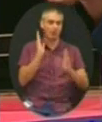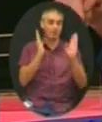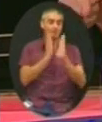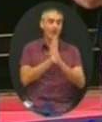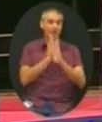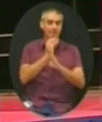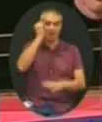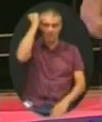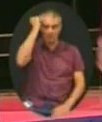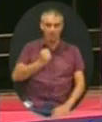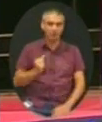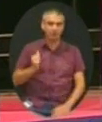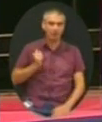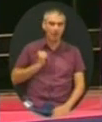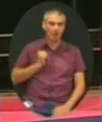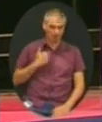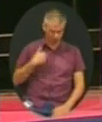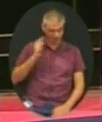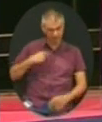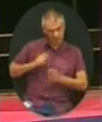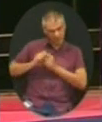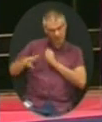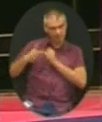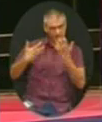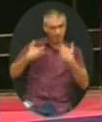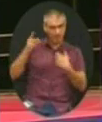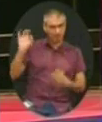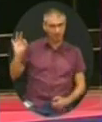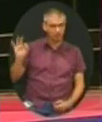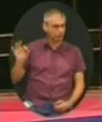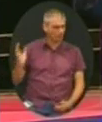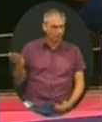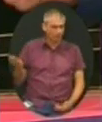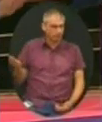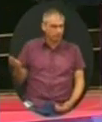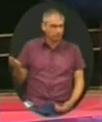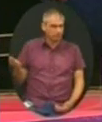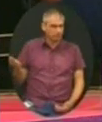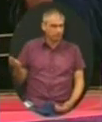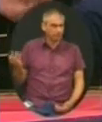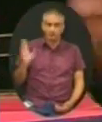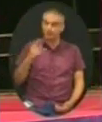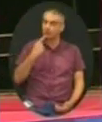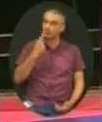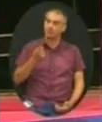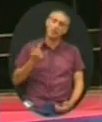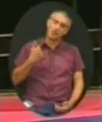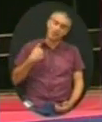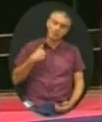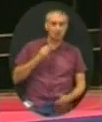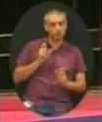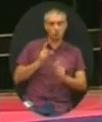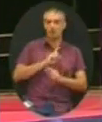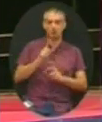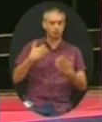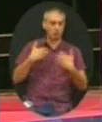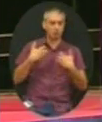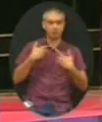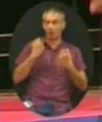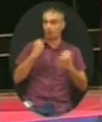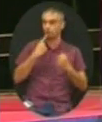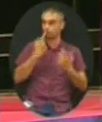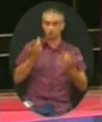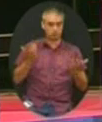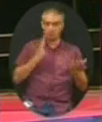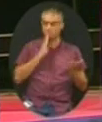מחבל שרצח חייל. אנחנו צריכים לממן הצגות שלו, עד לאן האבסורד מגיע? עכשיו, לא שאומרים, אנחנו נאסור את ההצגות, נאסור על חופש